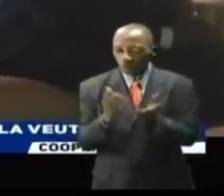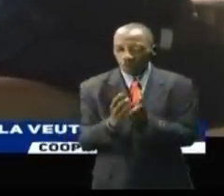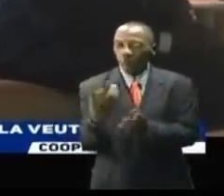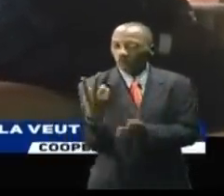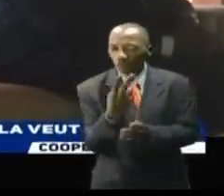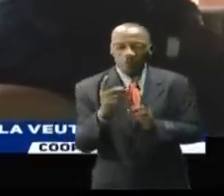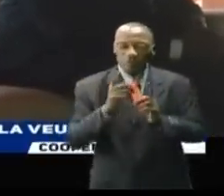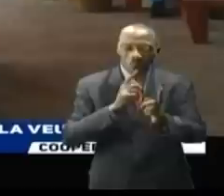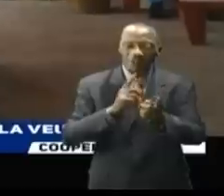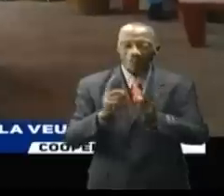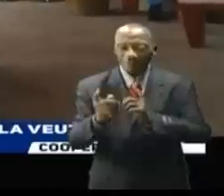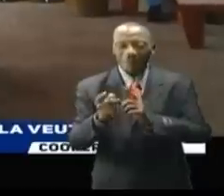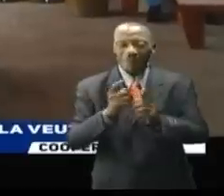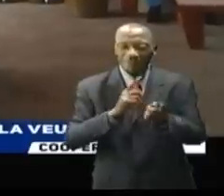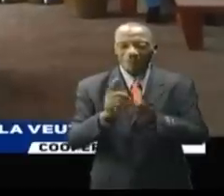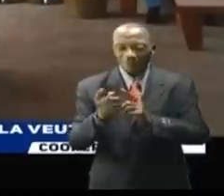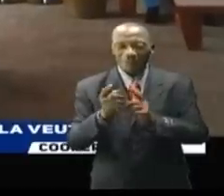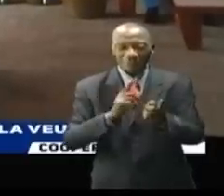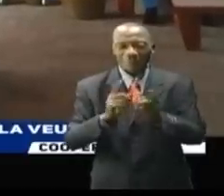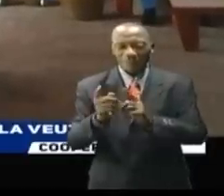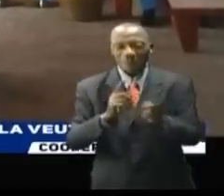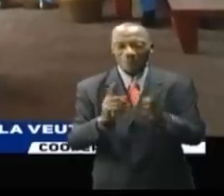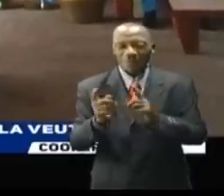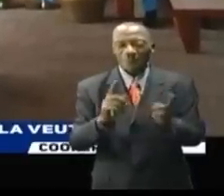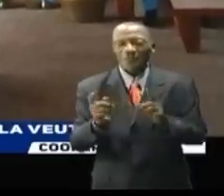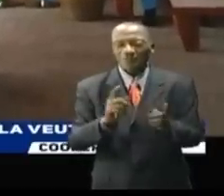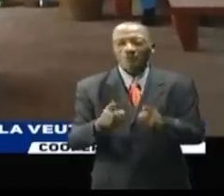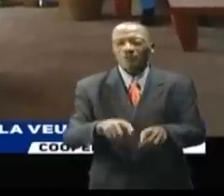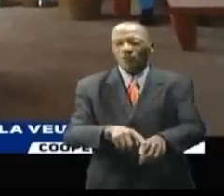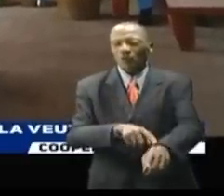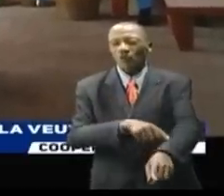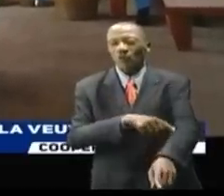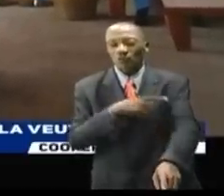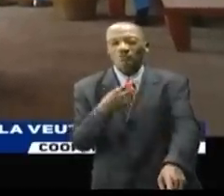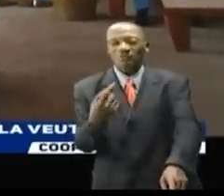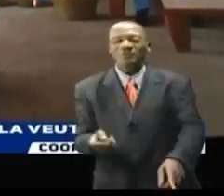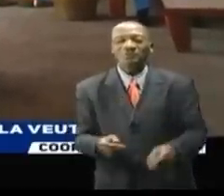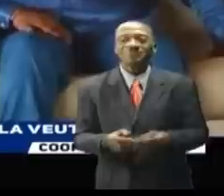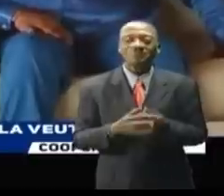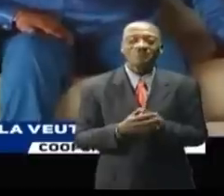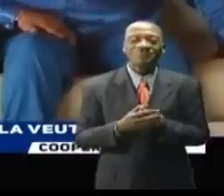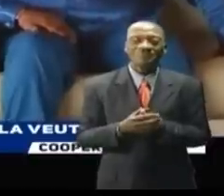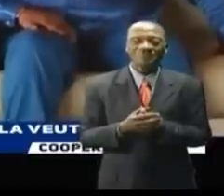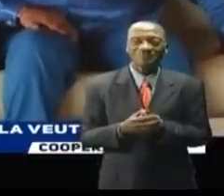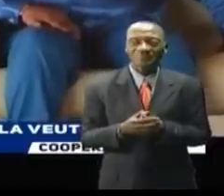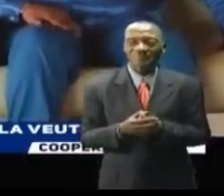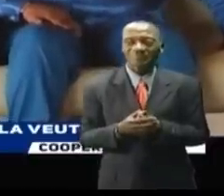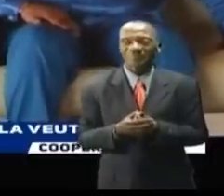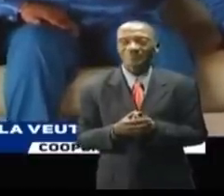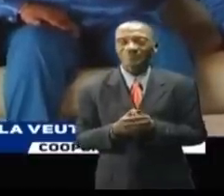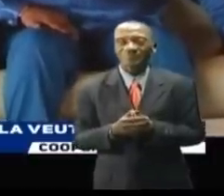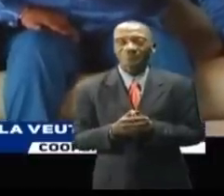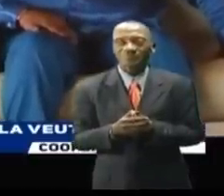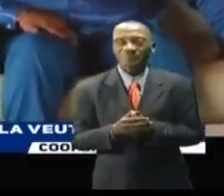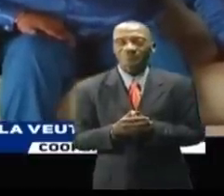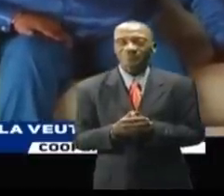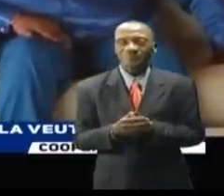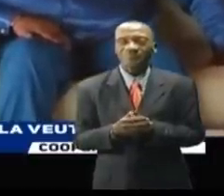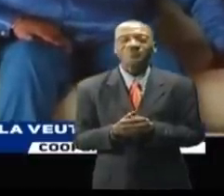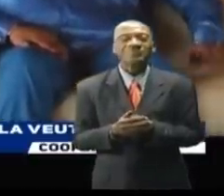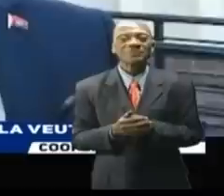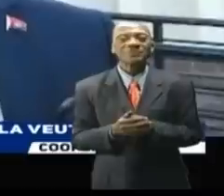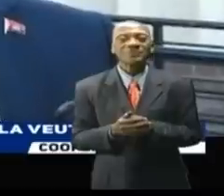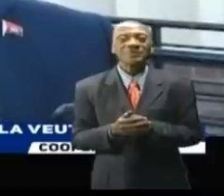entretiens entre le président Félix Tshisekedi et Tété Antonio, ministre angolais des Relations extérieures. Le président